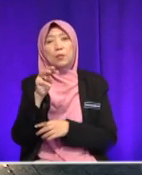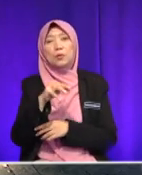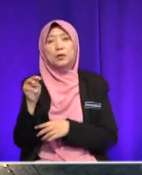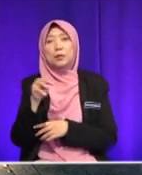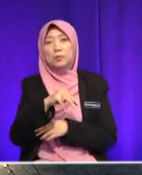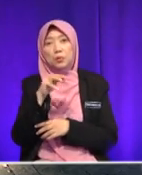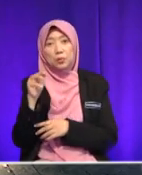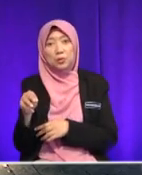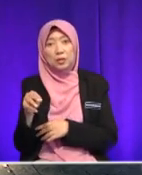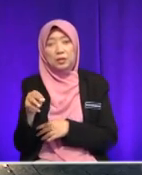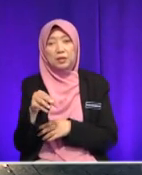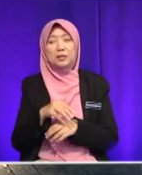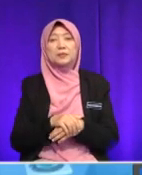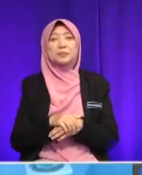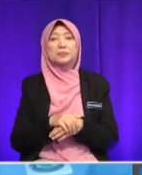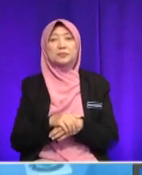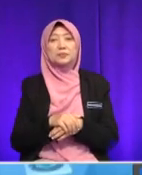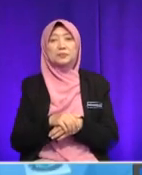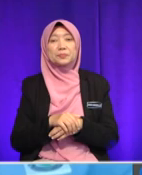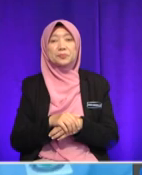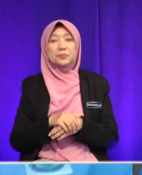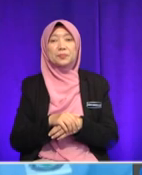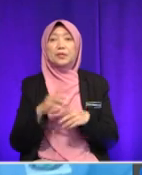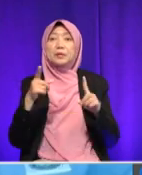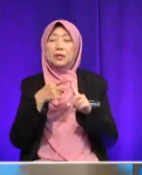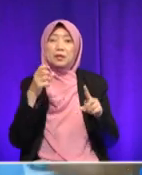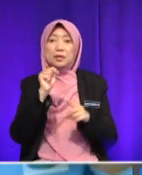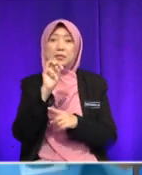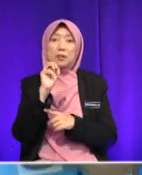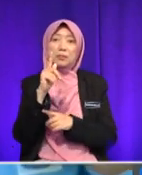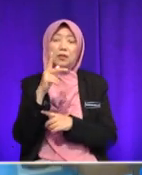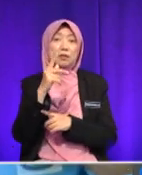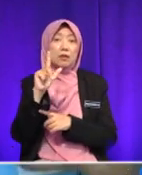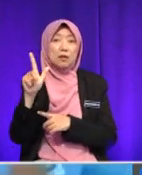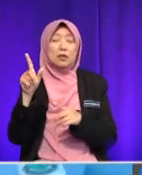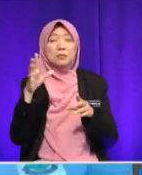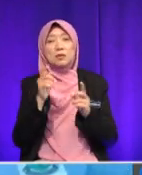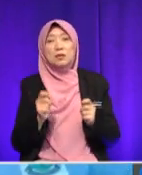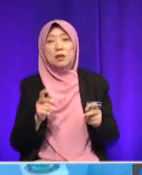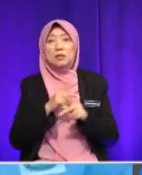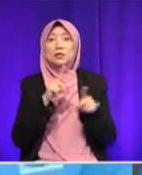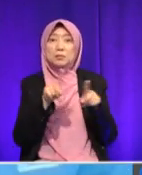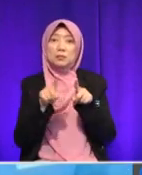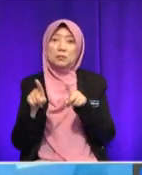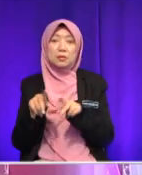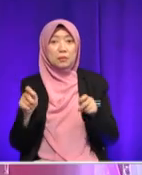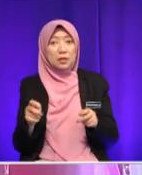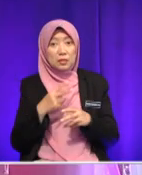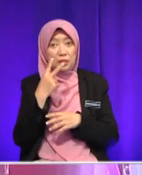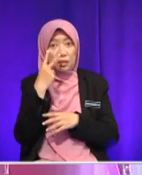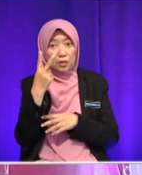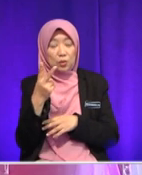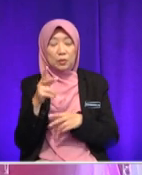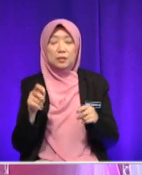Kuala Lumpur, Lee Vinesh, Charlene, Ifti dan juga Nurul Ain. Terima kasih kerana bersama-sama dengan kami. Terima kasih penonton di rumah. Terima kasih